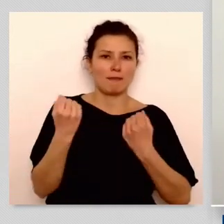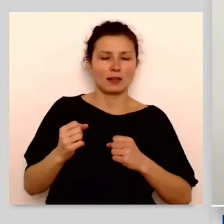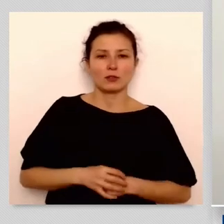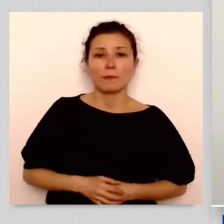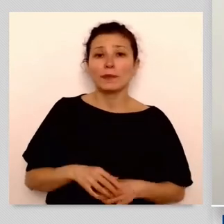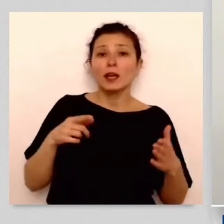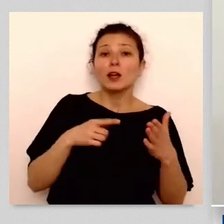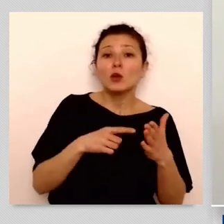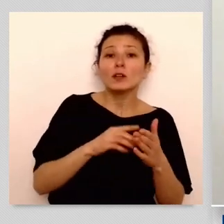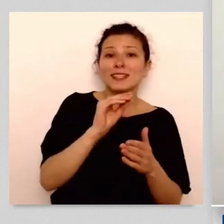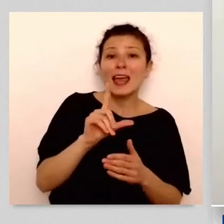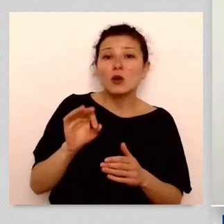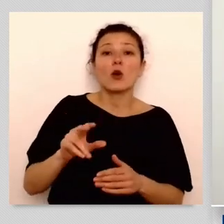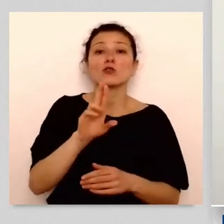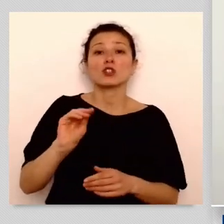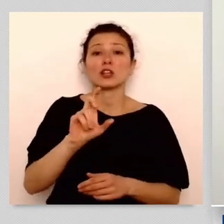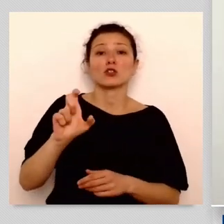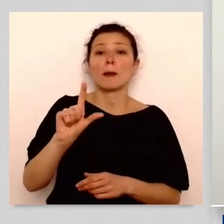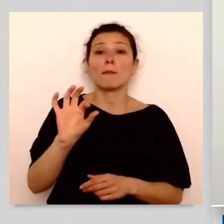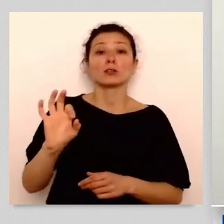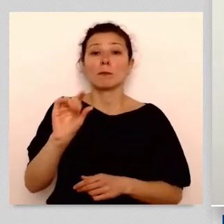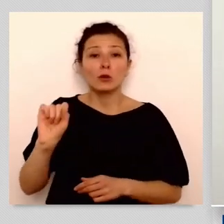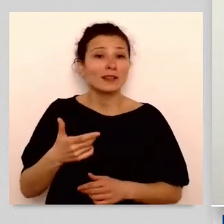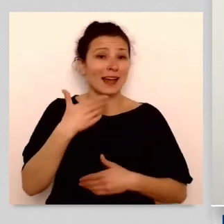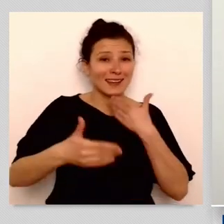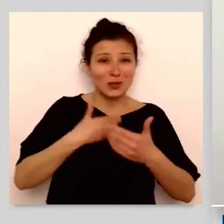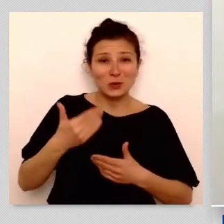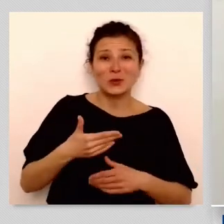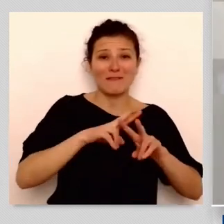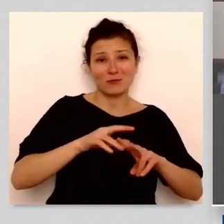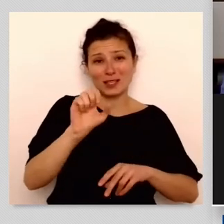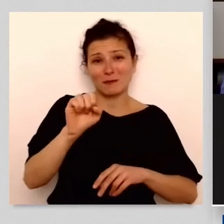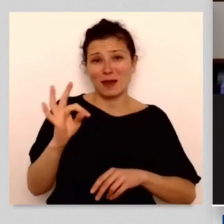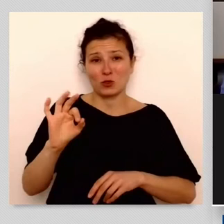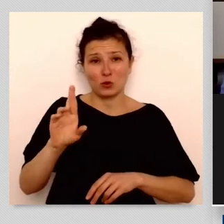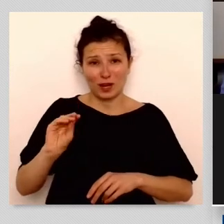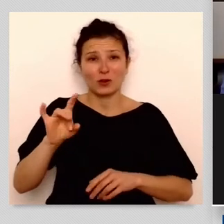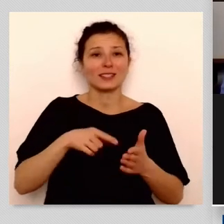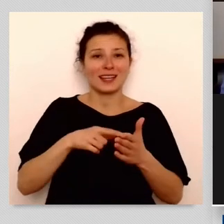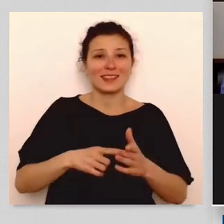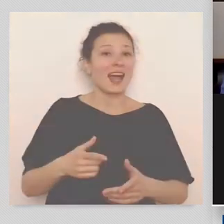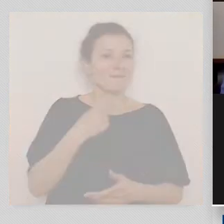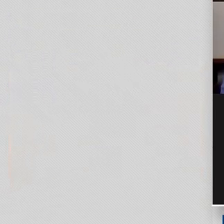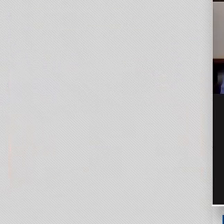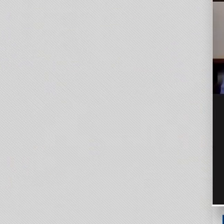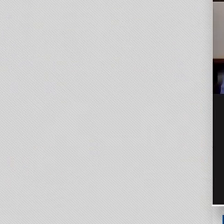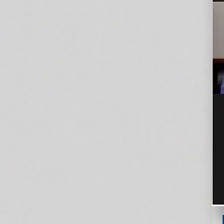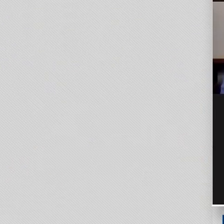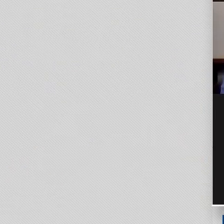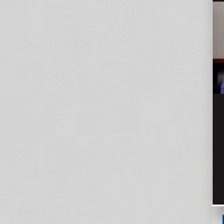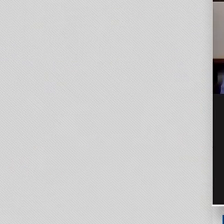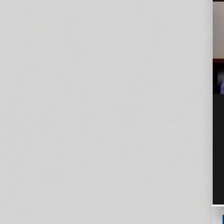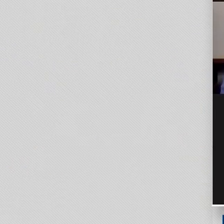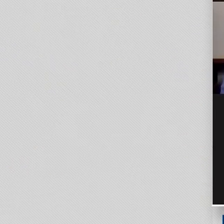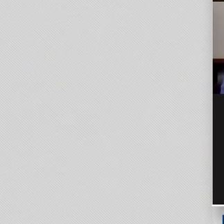Rzeczpospolita i gratuluję Fundacji Batorego za tę inicjatywę. Dziękuję panie profesorze, dziękuję za